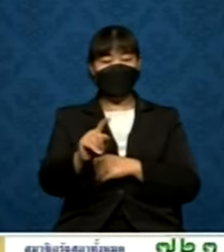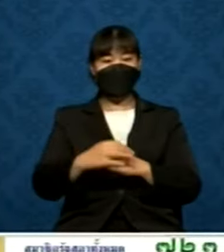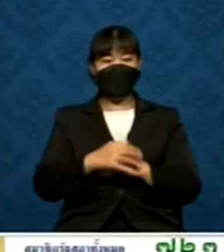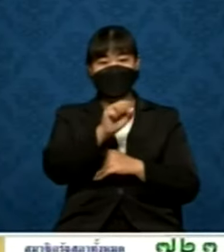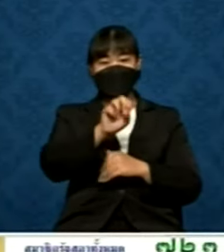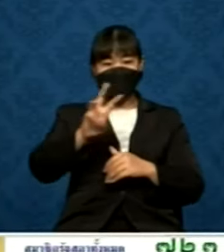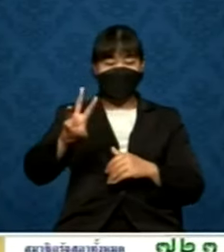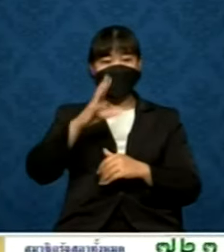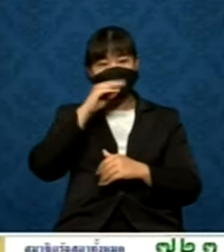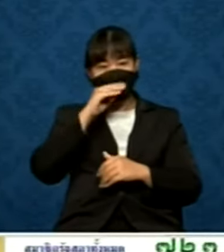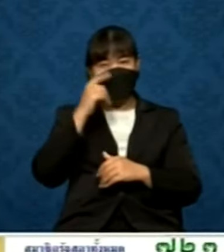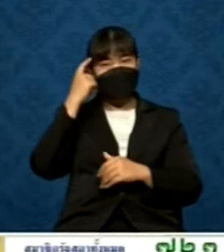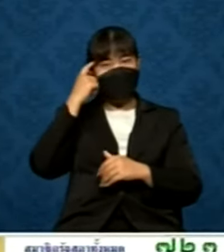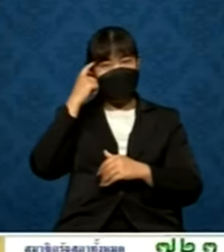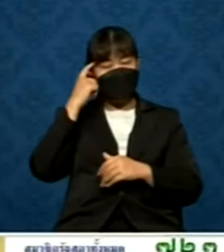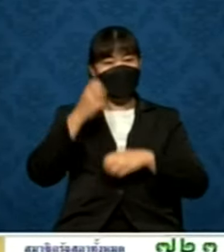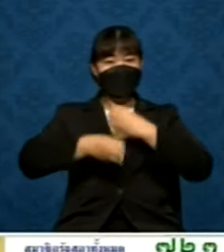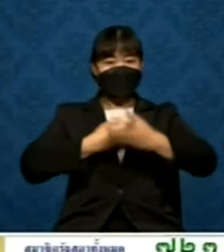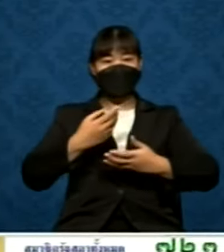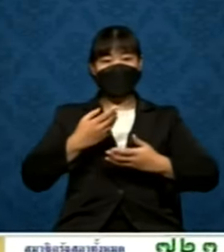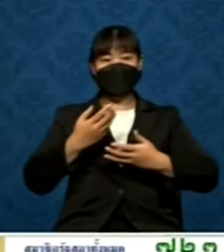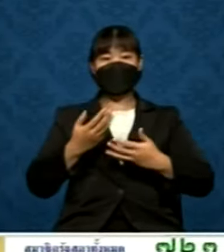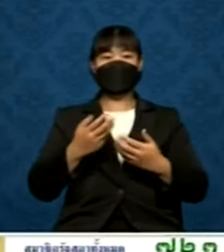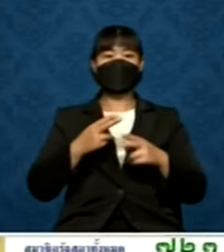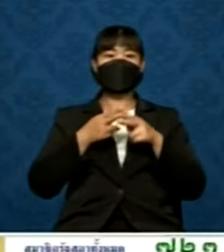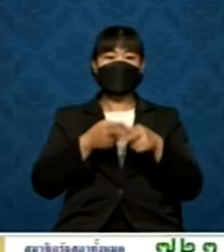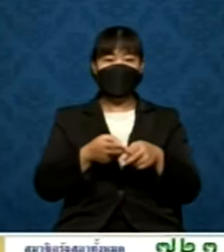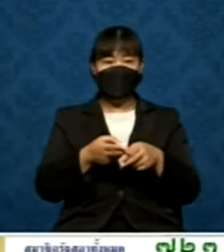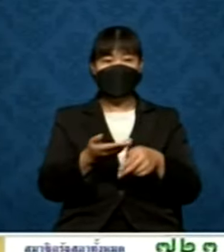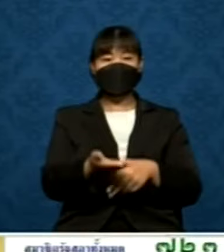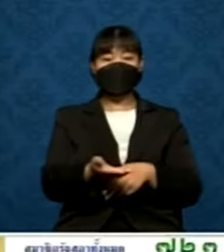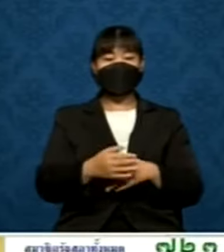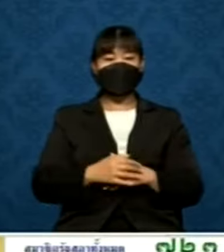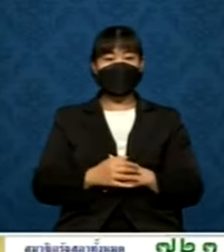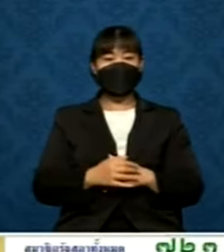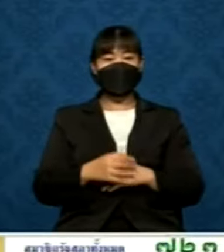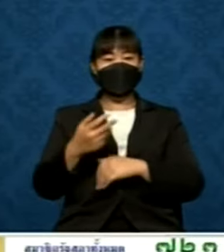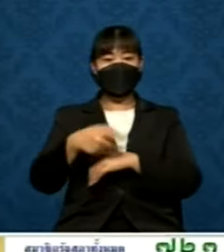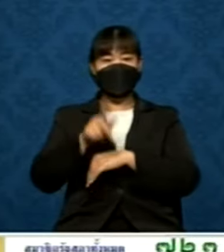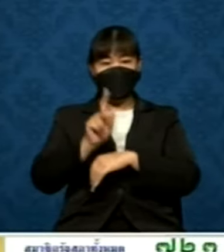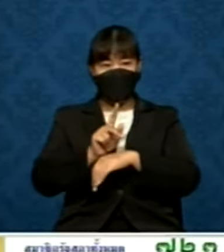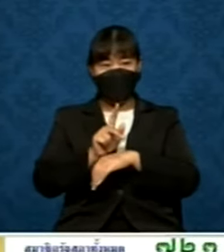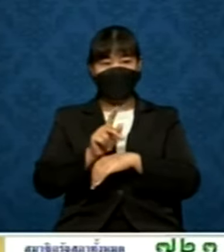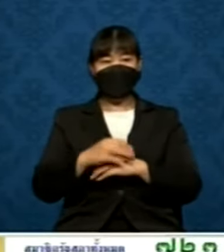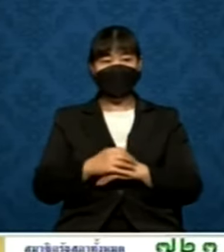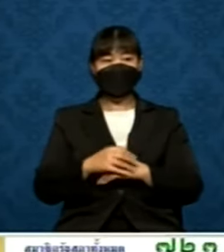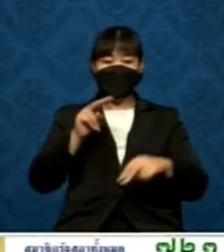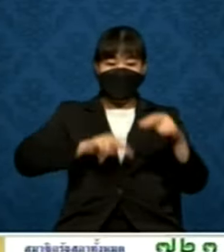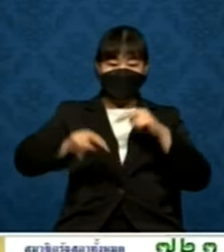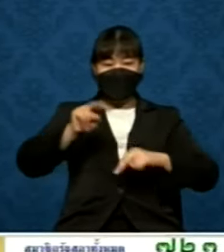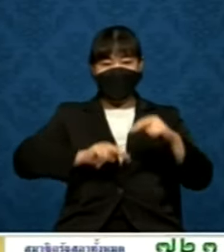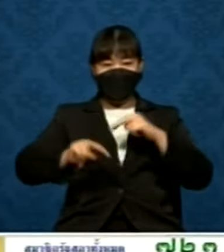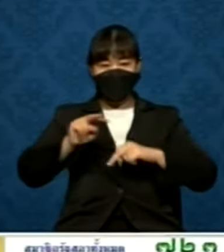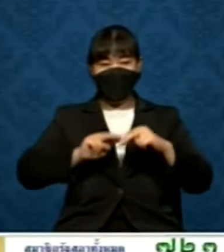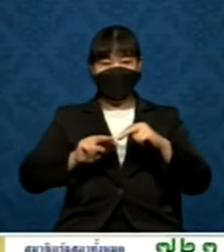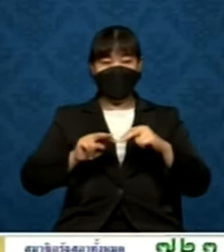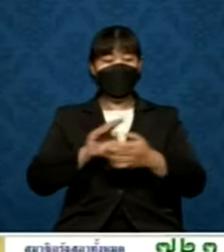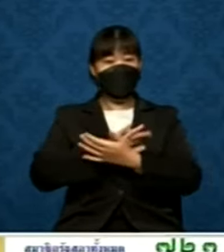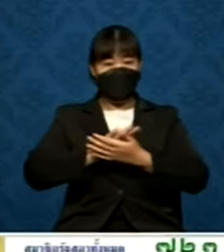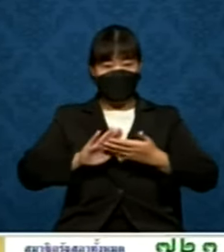ป็นการแสดงความคิดเห็นเป็นการอภิปรายท่านประธานต้องควบคุมการประชุมให้อยู่ในความเรียบร้อยนี่คือหน้า